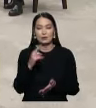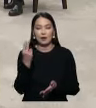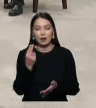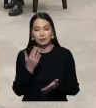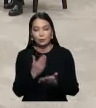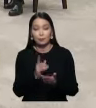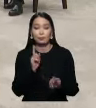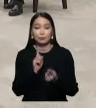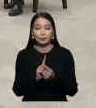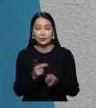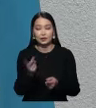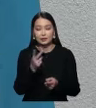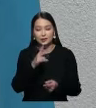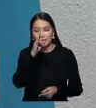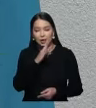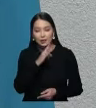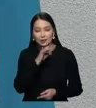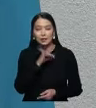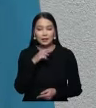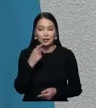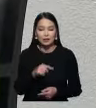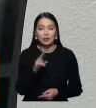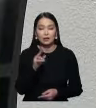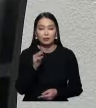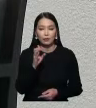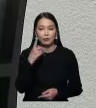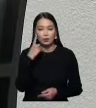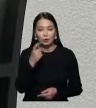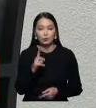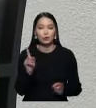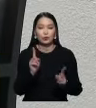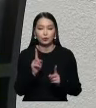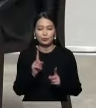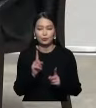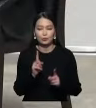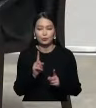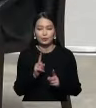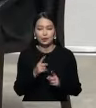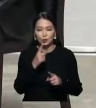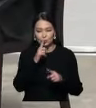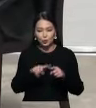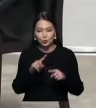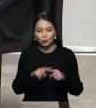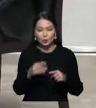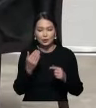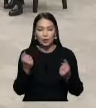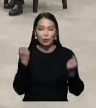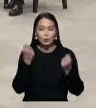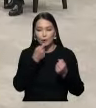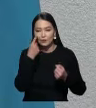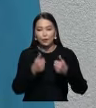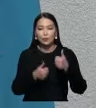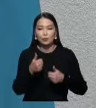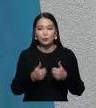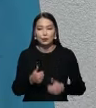встрече глав Казахстана и России Касым-Жомарт Токаев отметил уникальный характер первого международного мультиспортивного турнира.